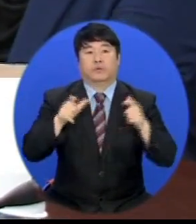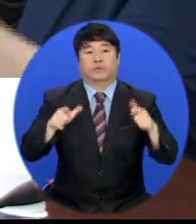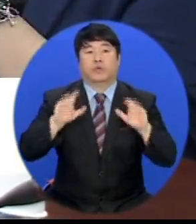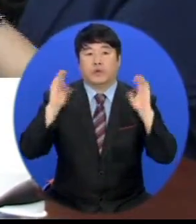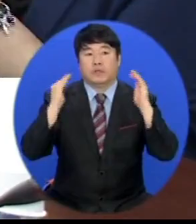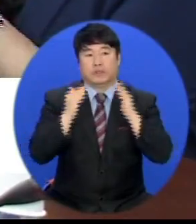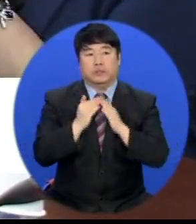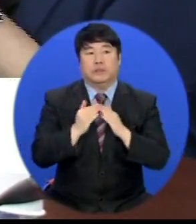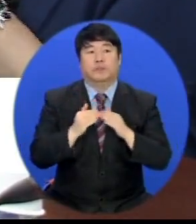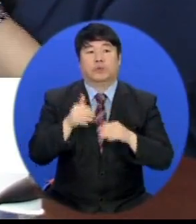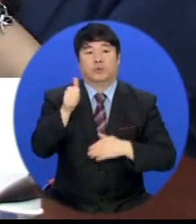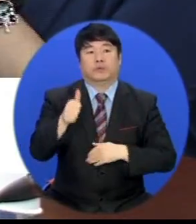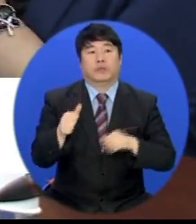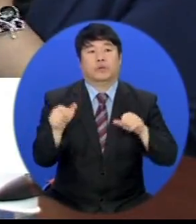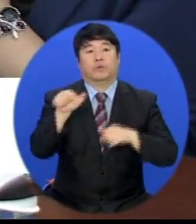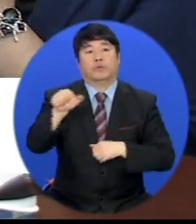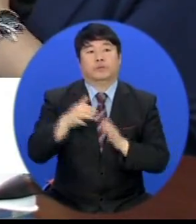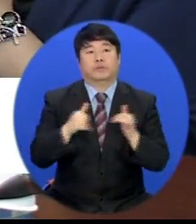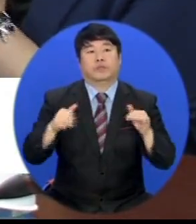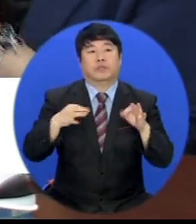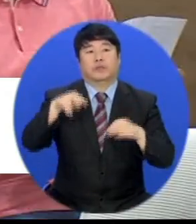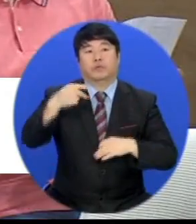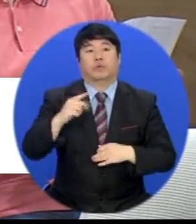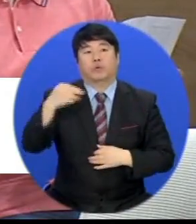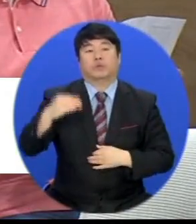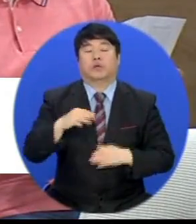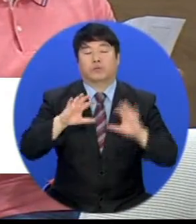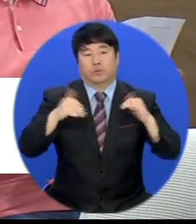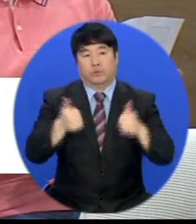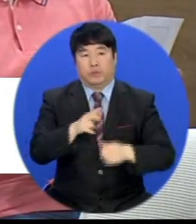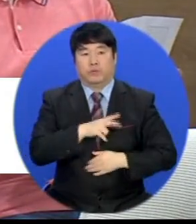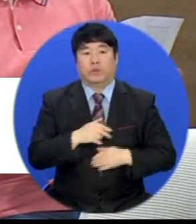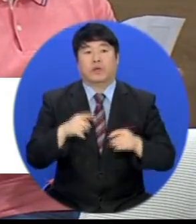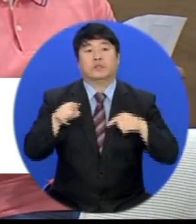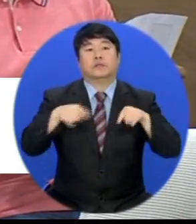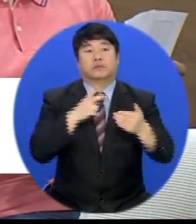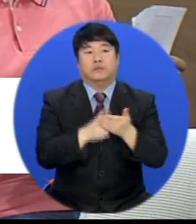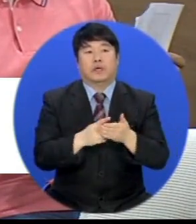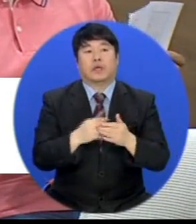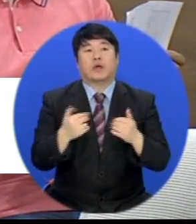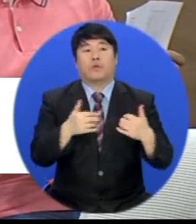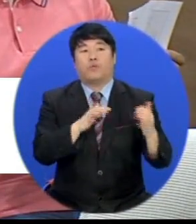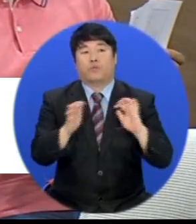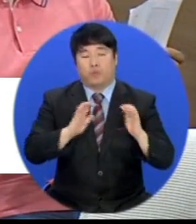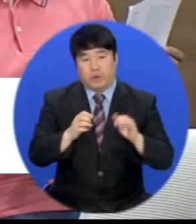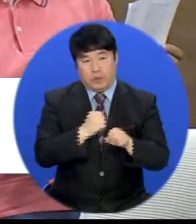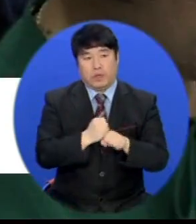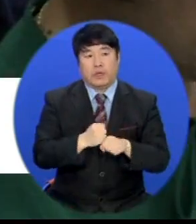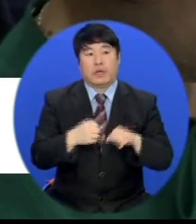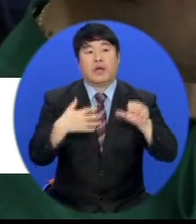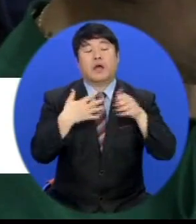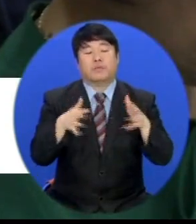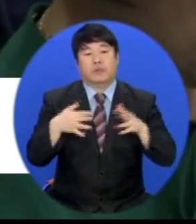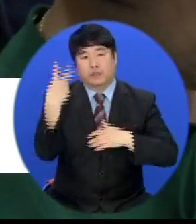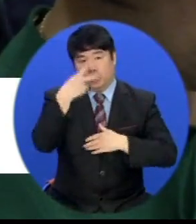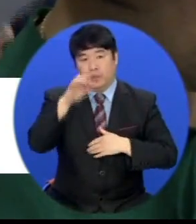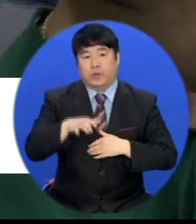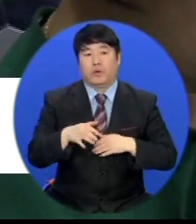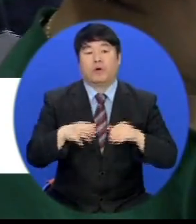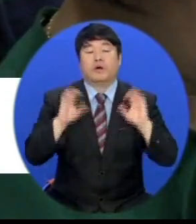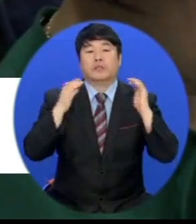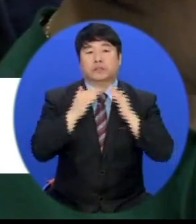어린이집 원장 50여 명은 김동철 국회의원과 정책 간담회를 갖고 아파트 관리동 어린이집